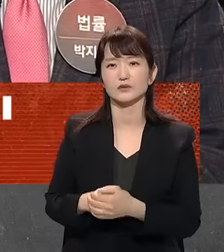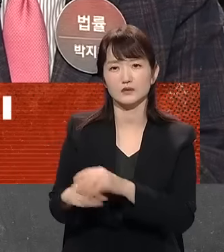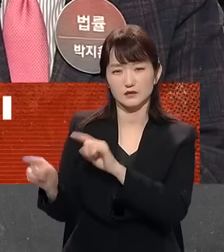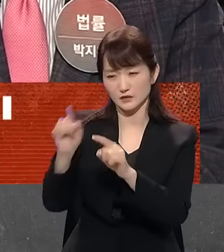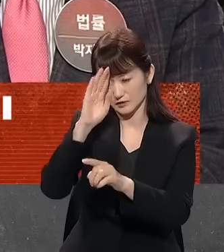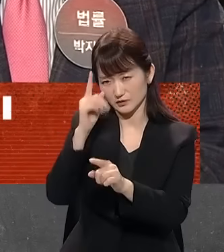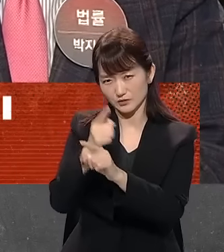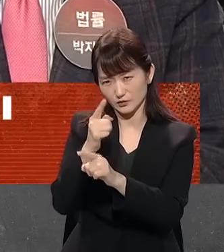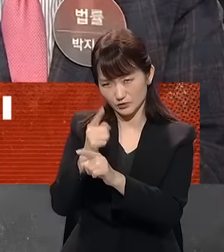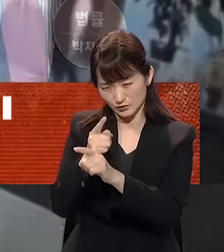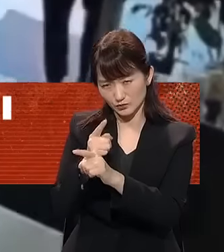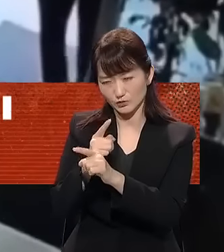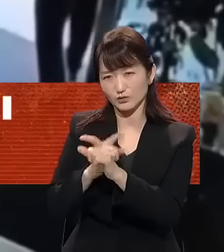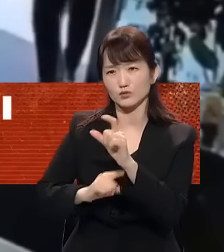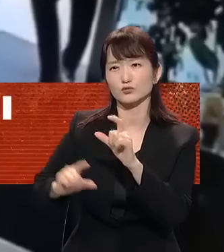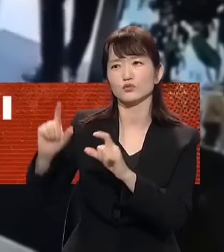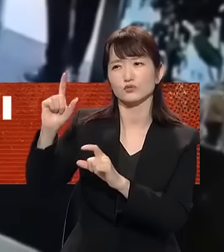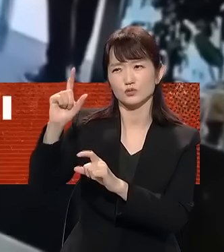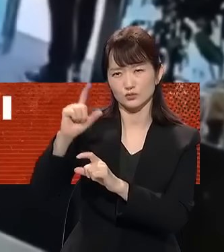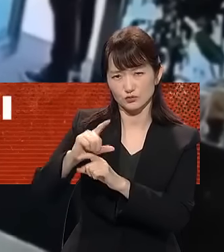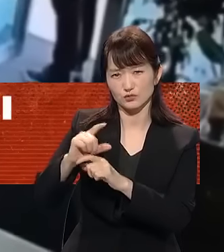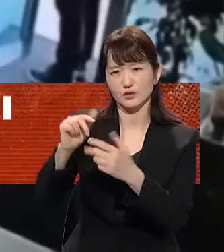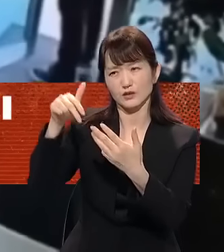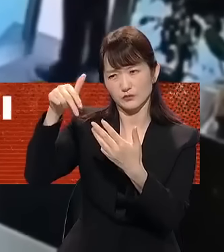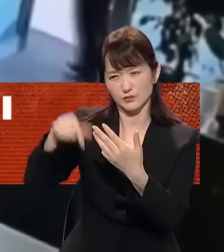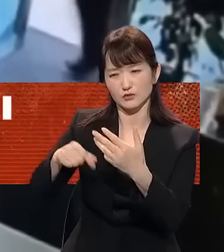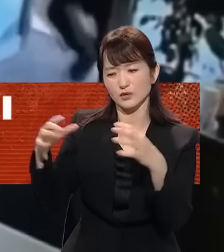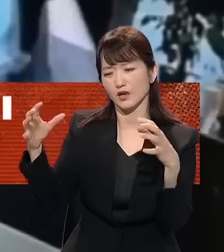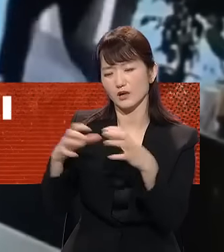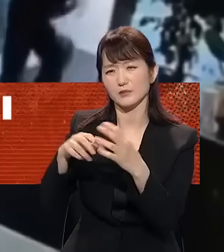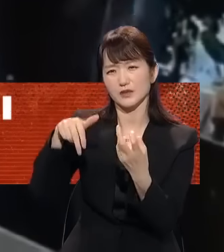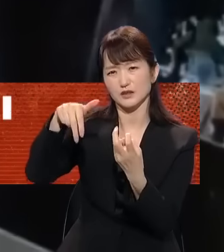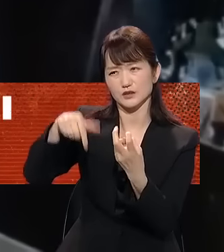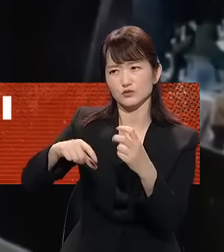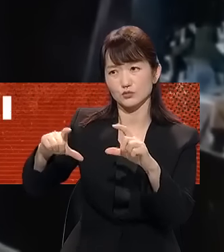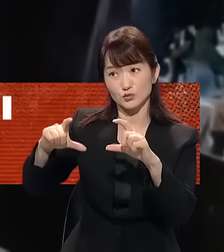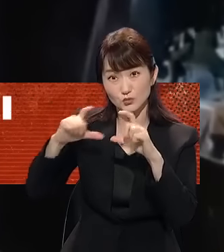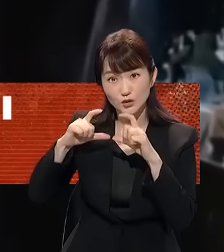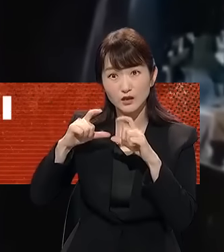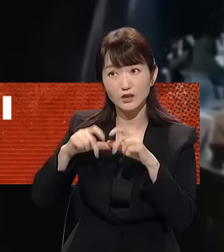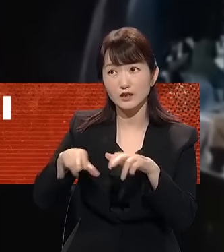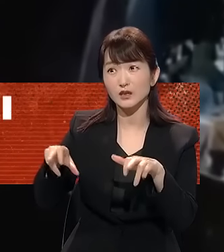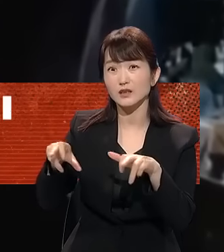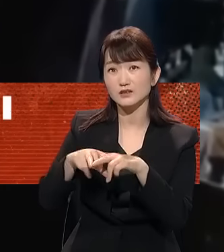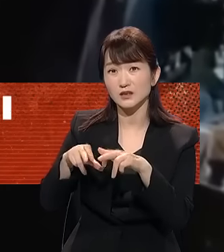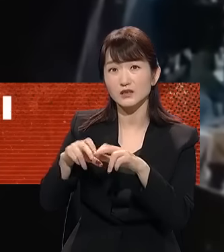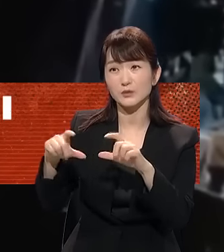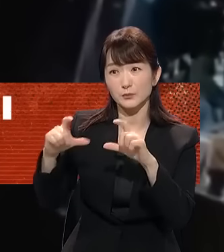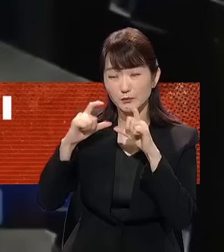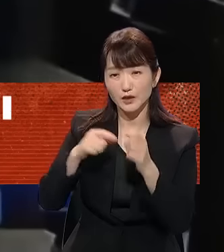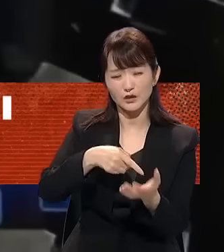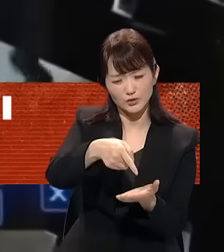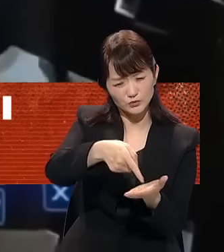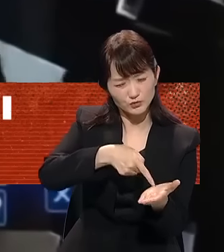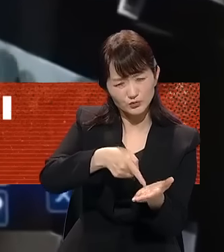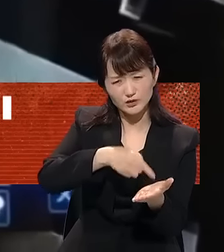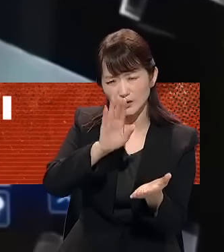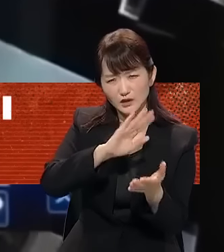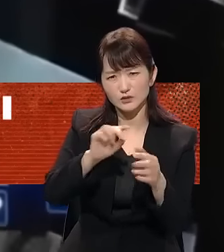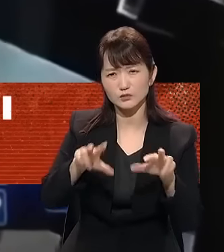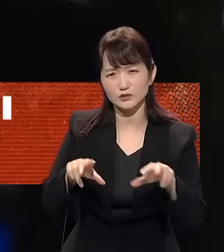진단을 받을 정도로 큰 장애가 또 영구 장애 소견도 받았다고 합니다. 어떡해. 다만 수술하지 않고 회복